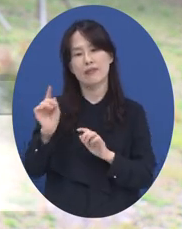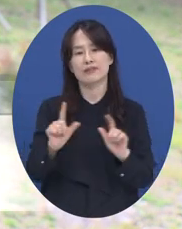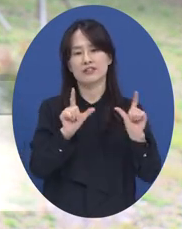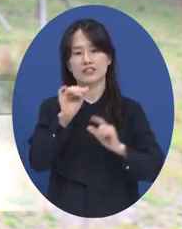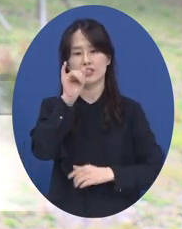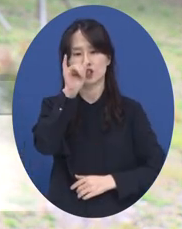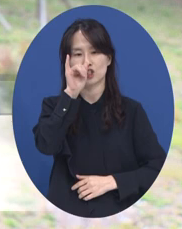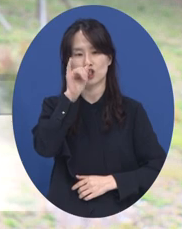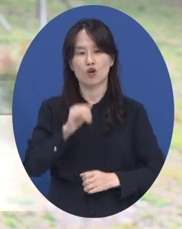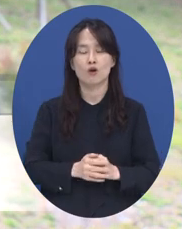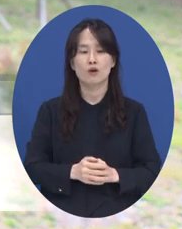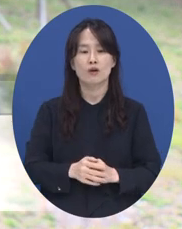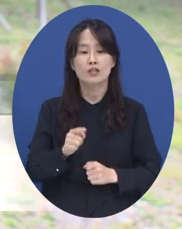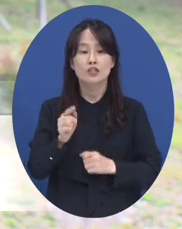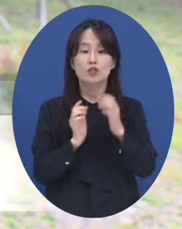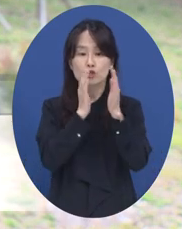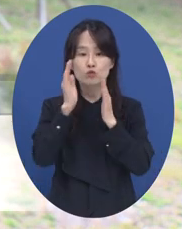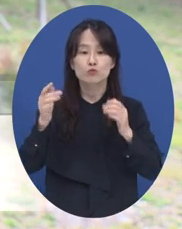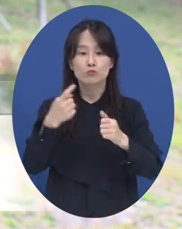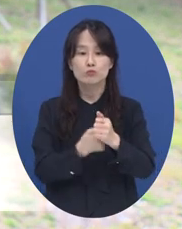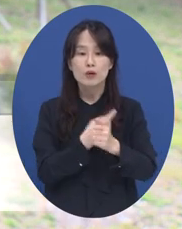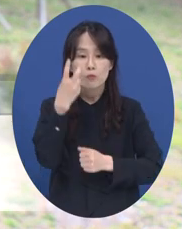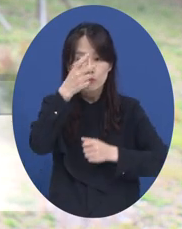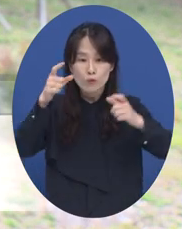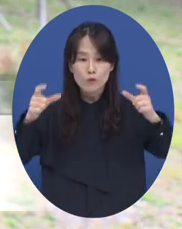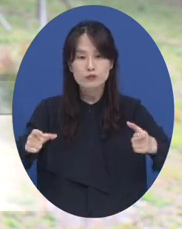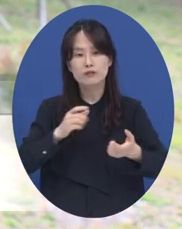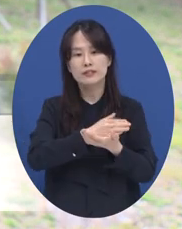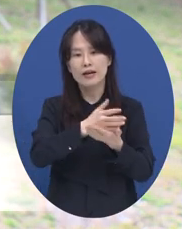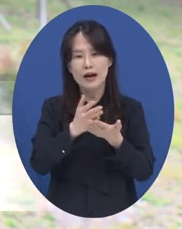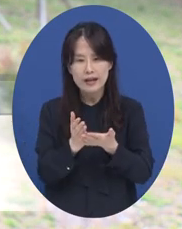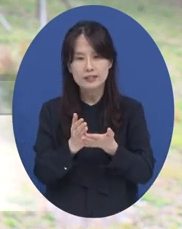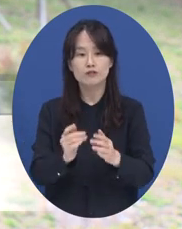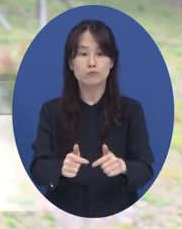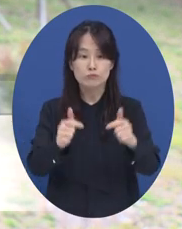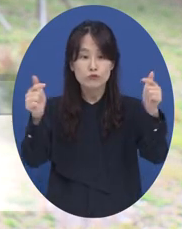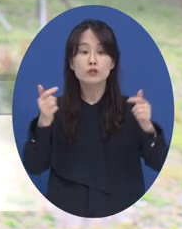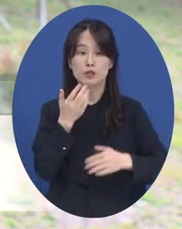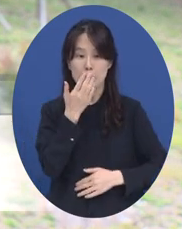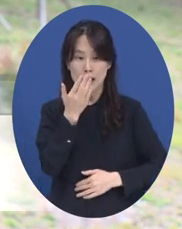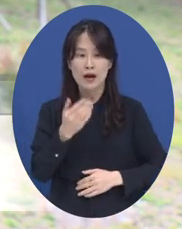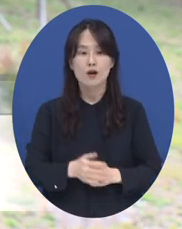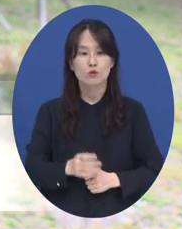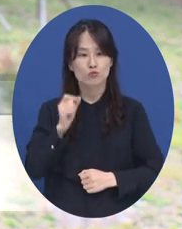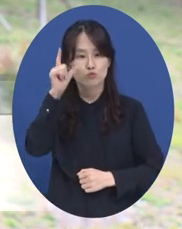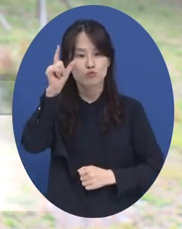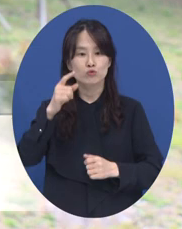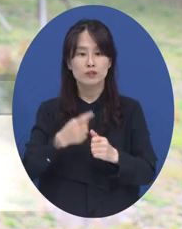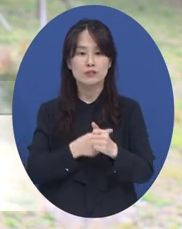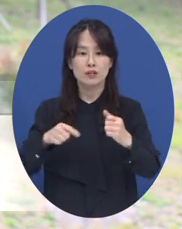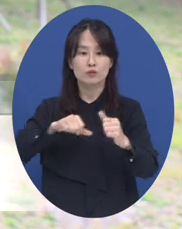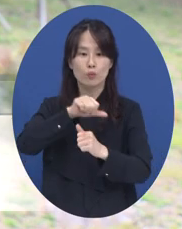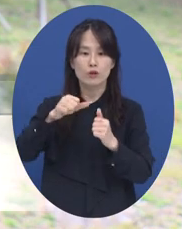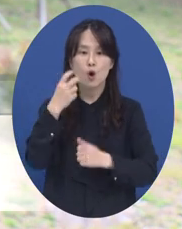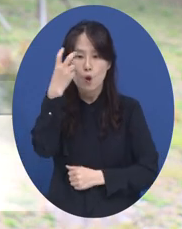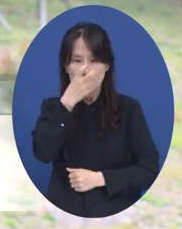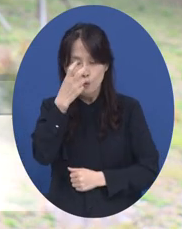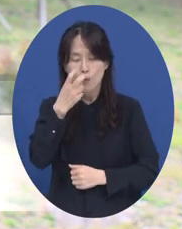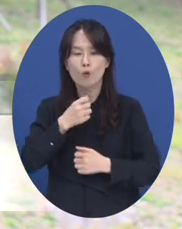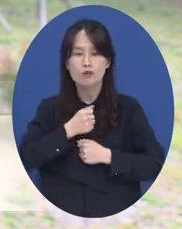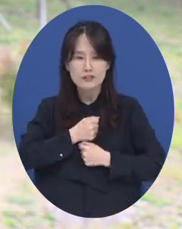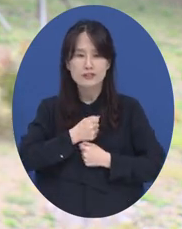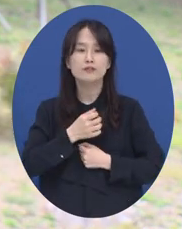지 표정으로 광릉숲 생물권보전지역 의 생물 다양성을 증진하고 우수한 자연환경을 보호하고